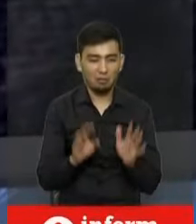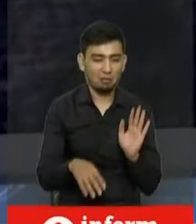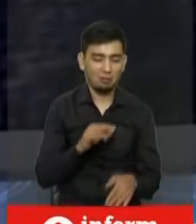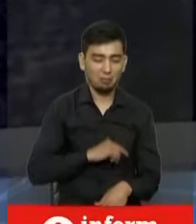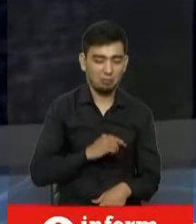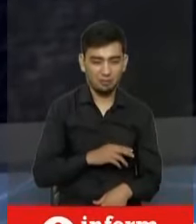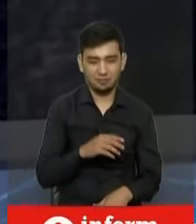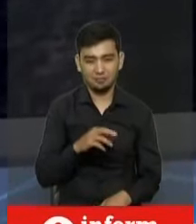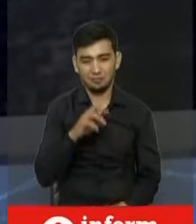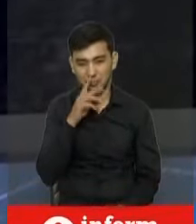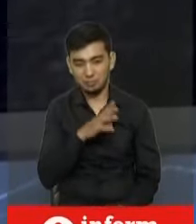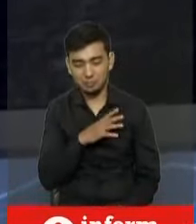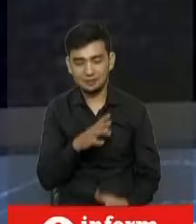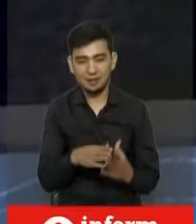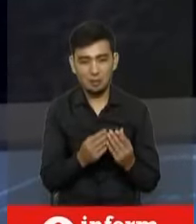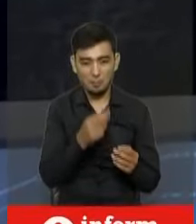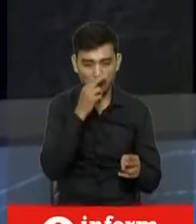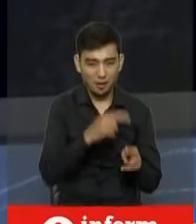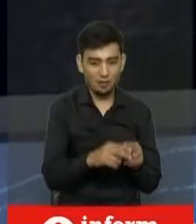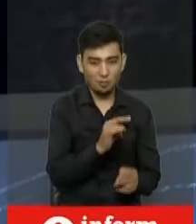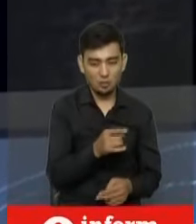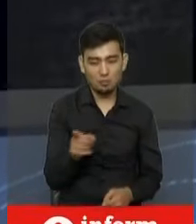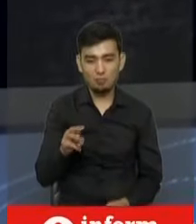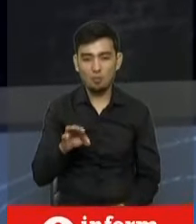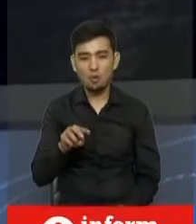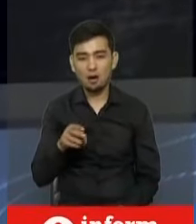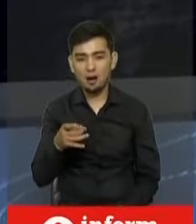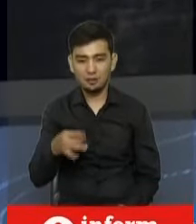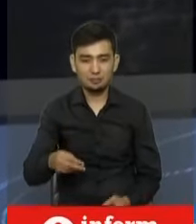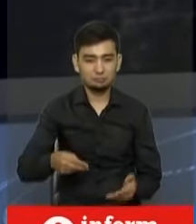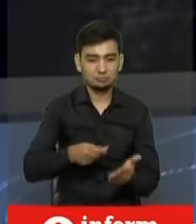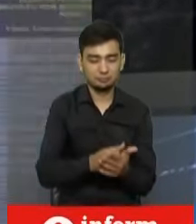мамандары сәбиінен айырылған отбасына моральдық өтемақы төлеуге міндеттелді.